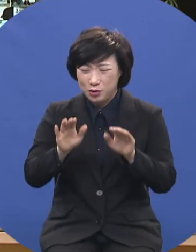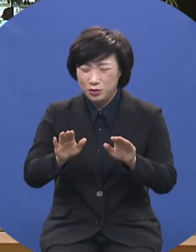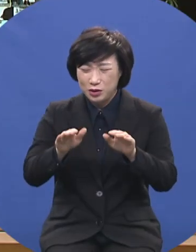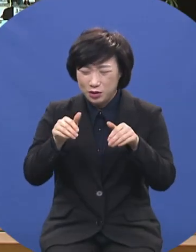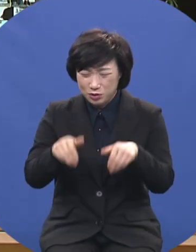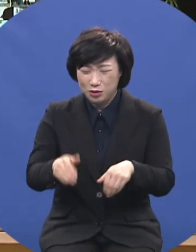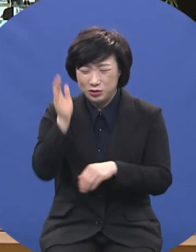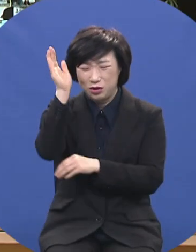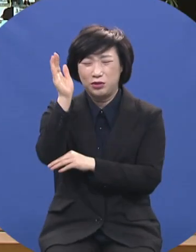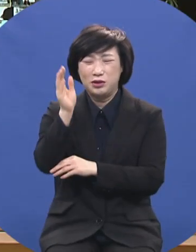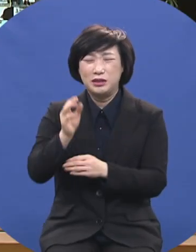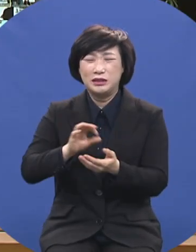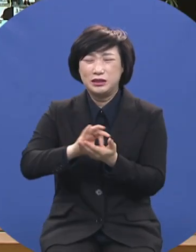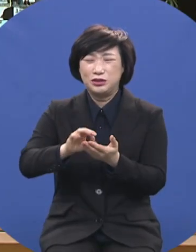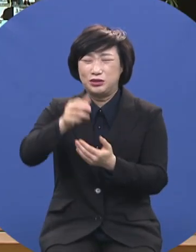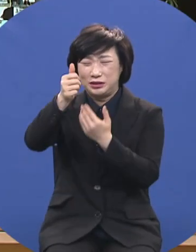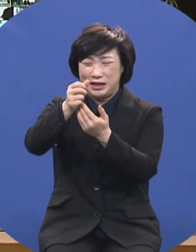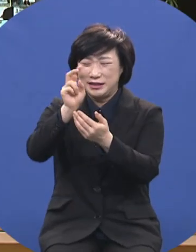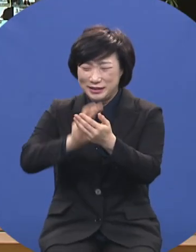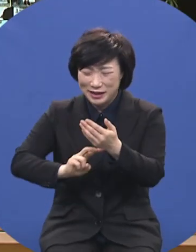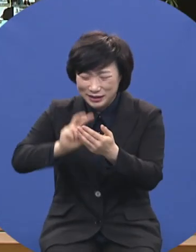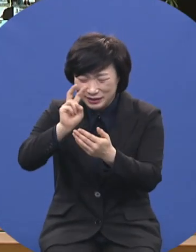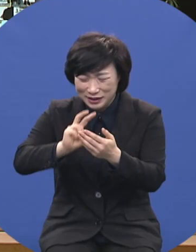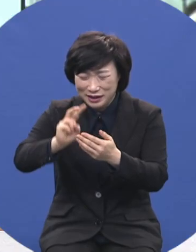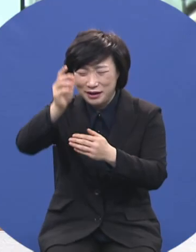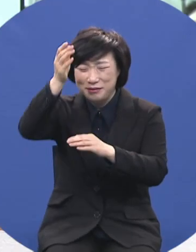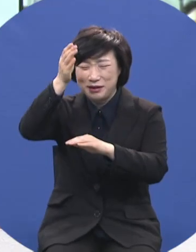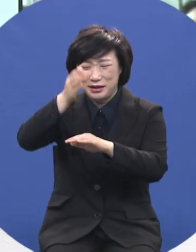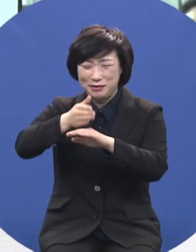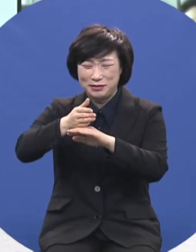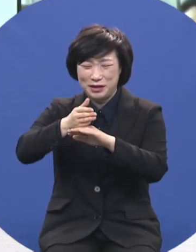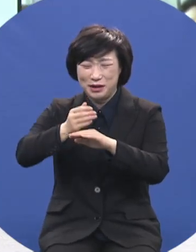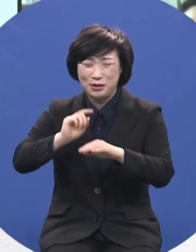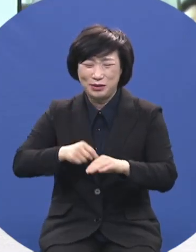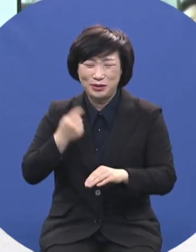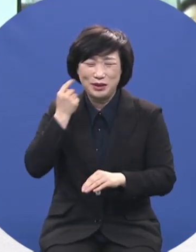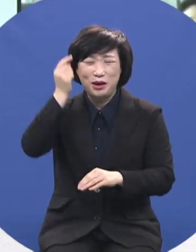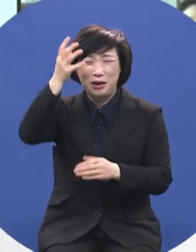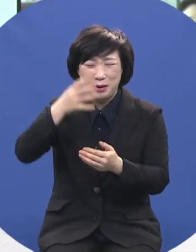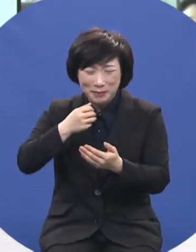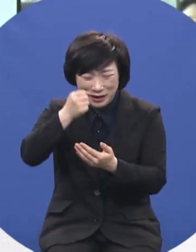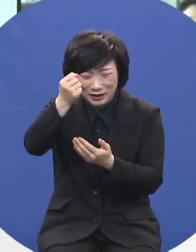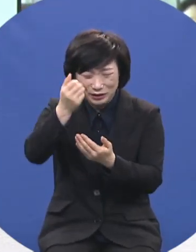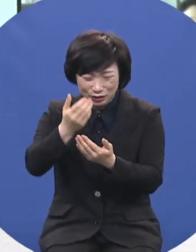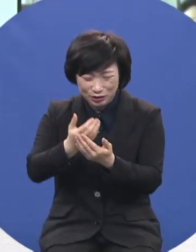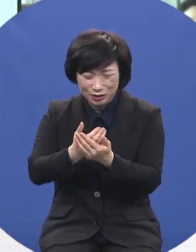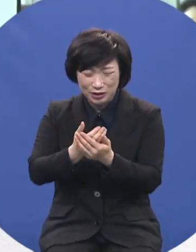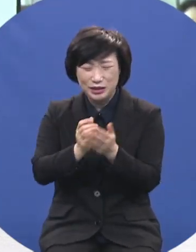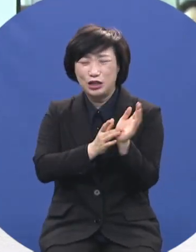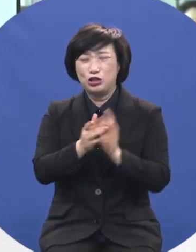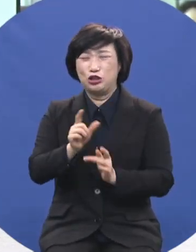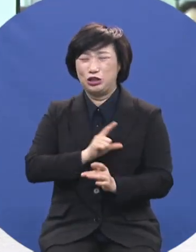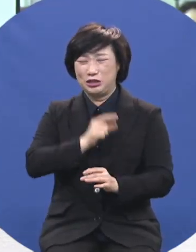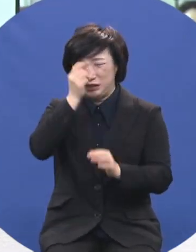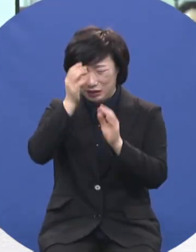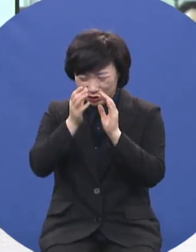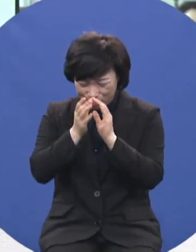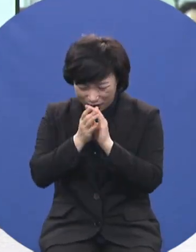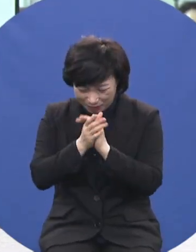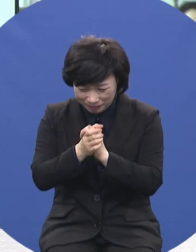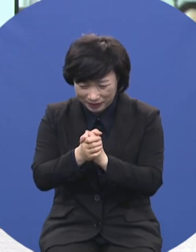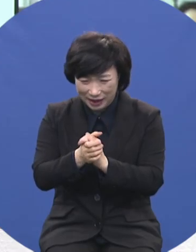종을 써주신 주님을 찬양합니다. 감사합니다. 홀로 영광 받으시옵소서. 예수님